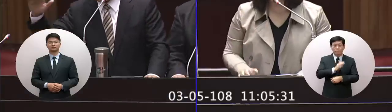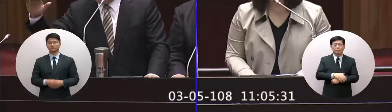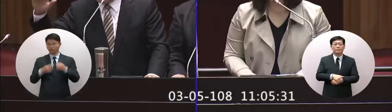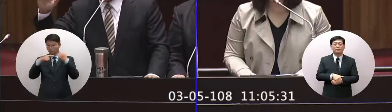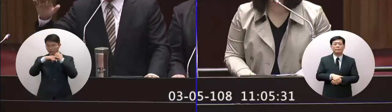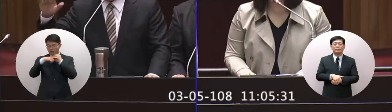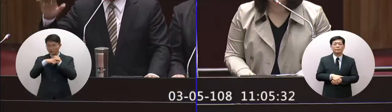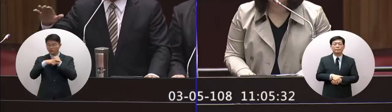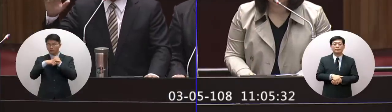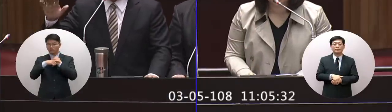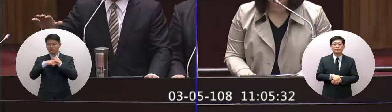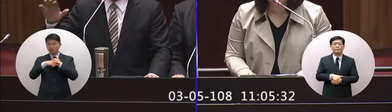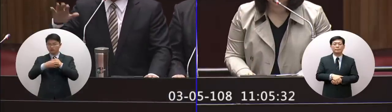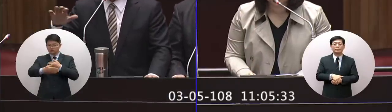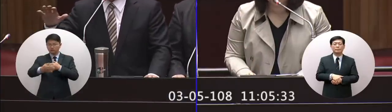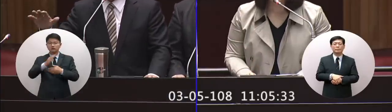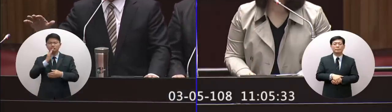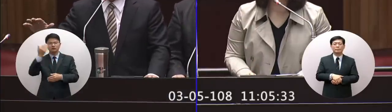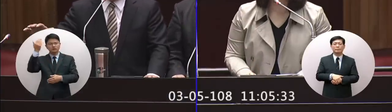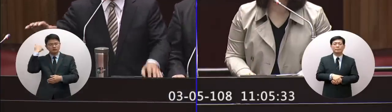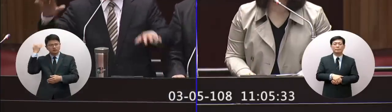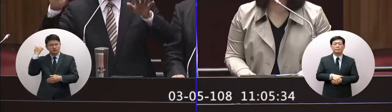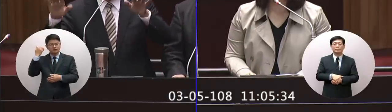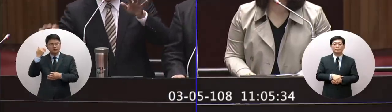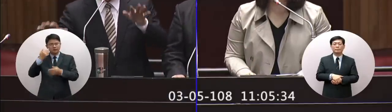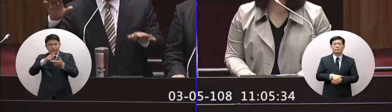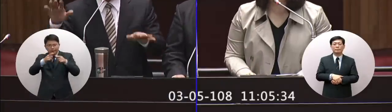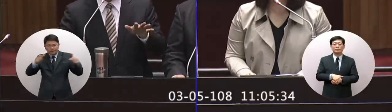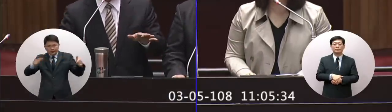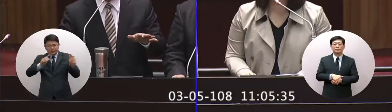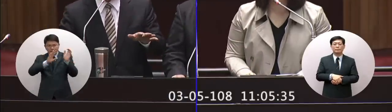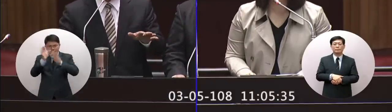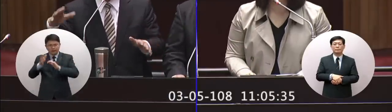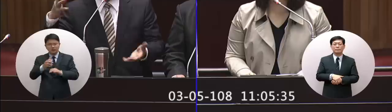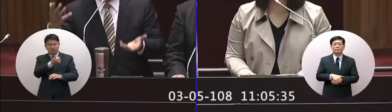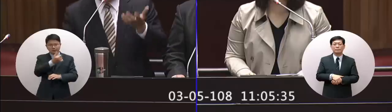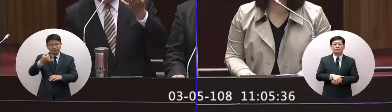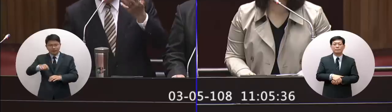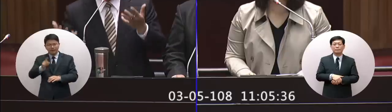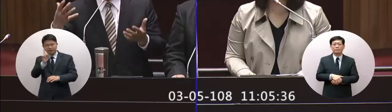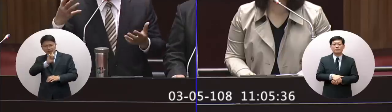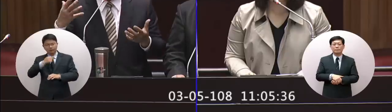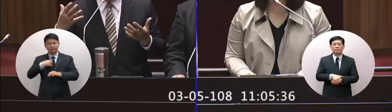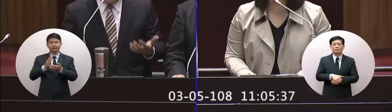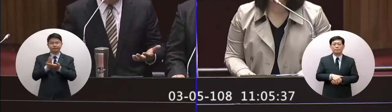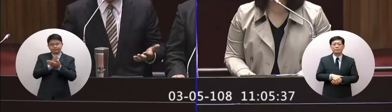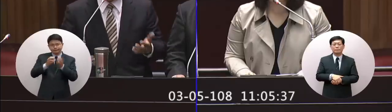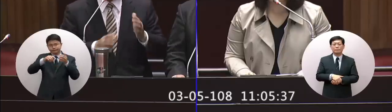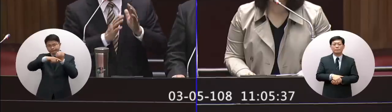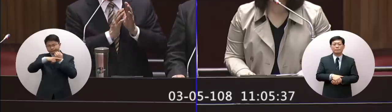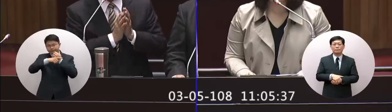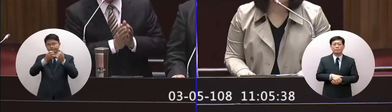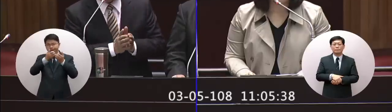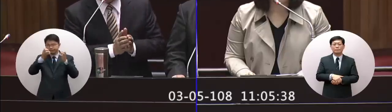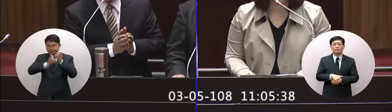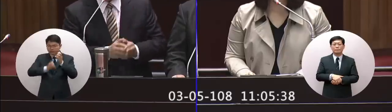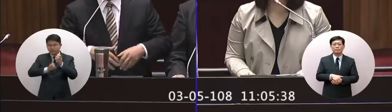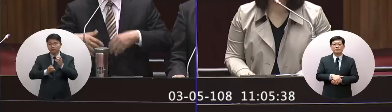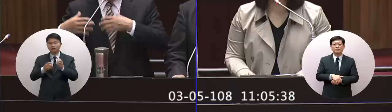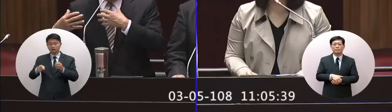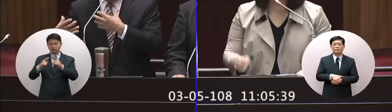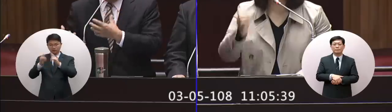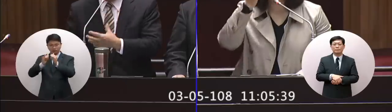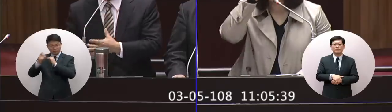方向吗？ 把过去所做的各种情况利弊分析、 怎么样比较好，既能尊重民